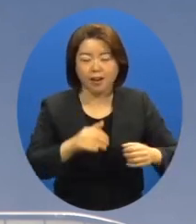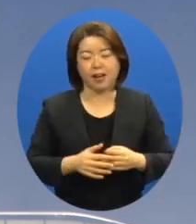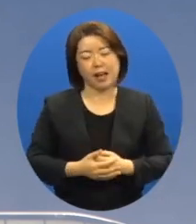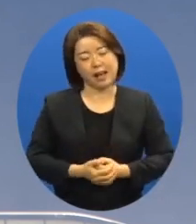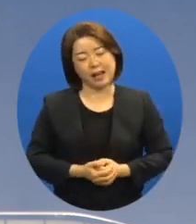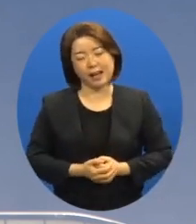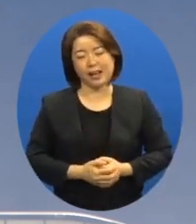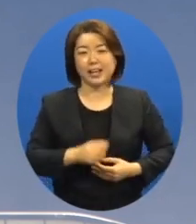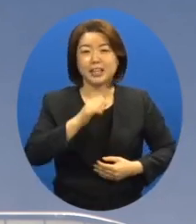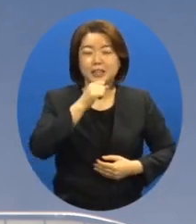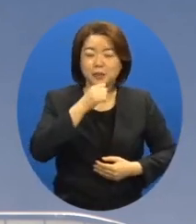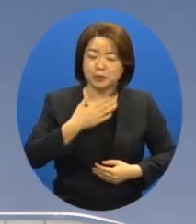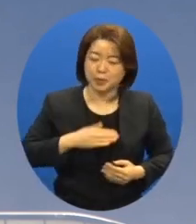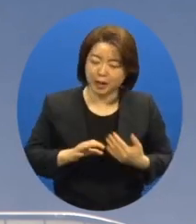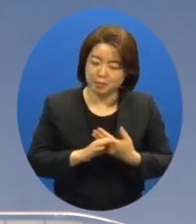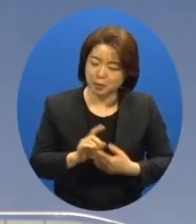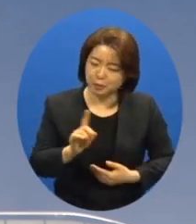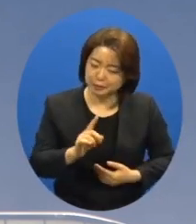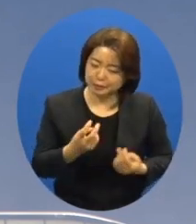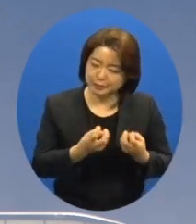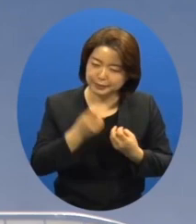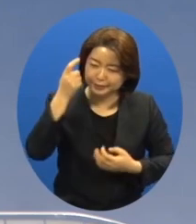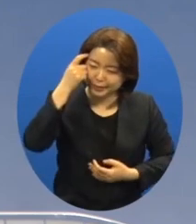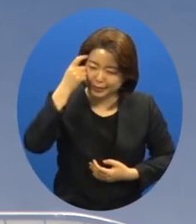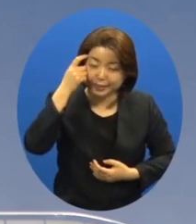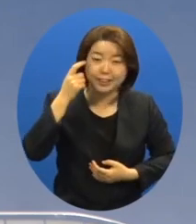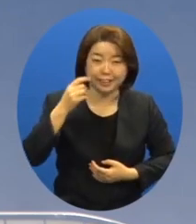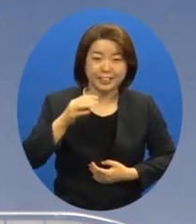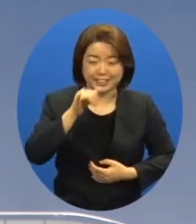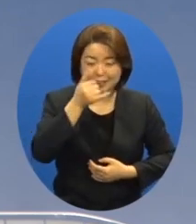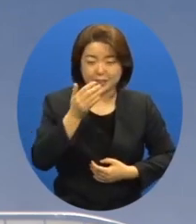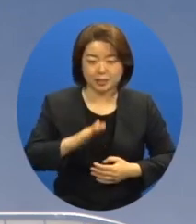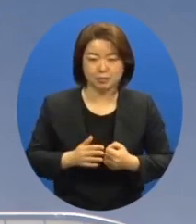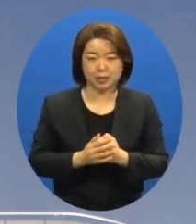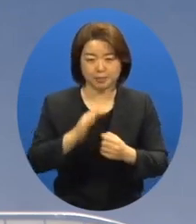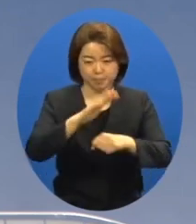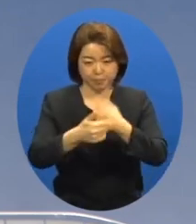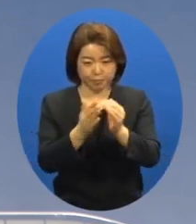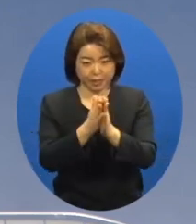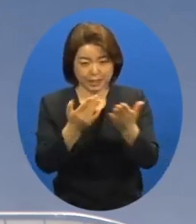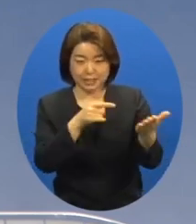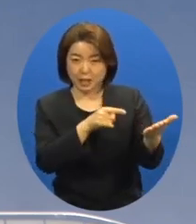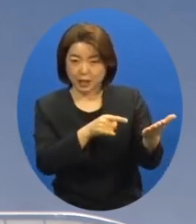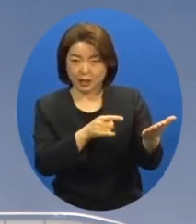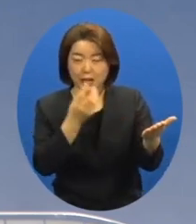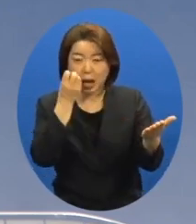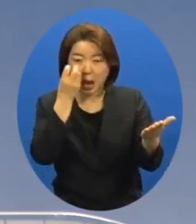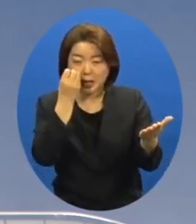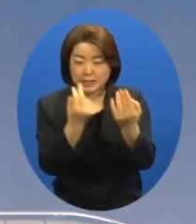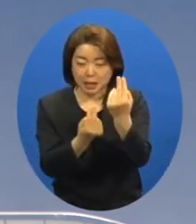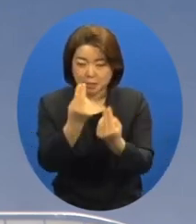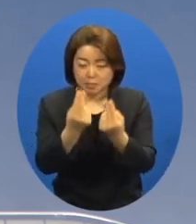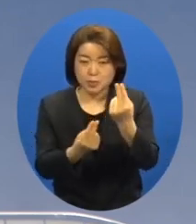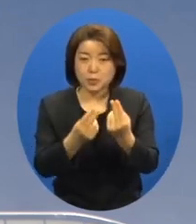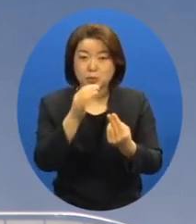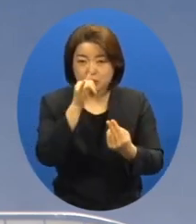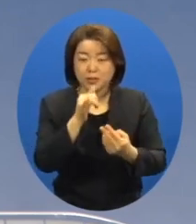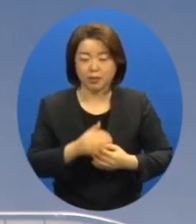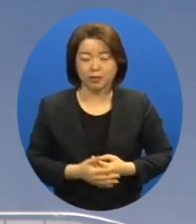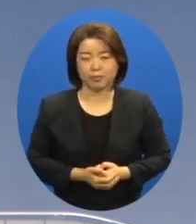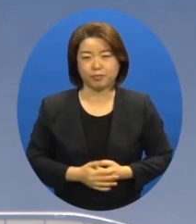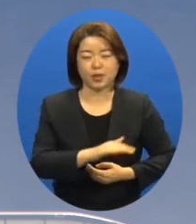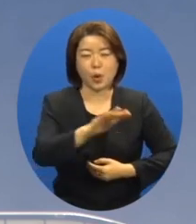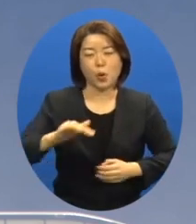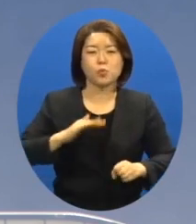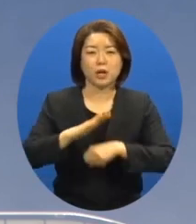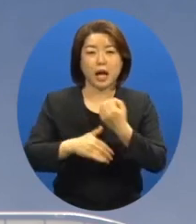염소가 알면 어떻게 생각할까 싶은 생각이 듭니다만 성경에 참 묘한 비유를 하신 부분이 나옵니다. 우리가